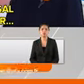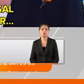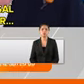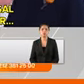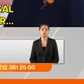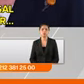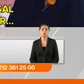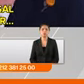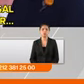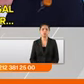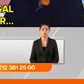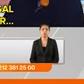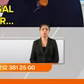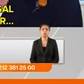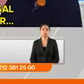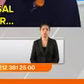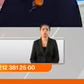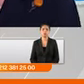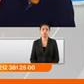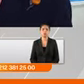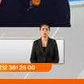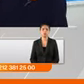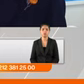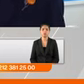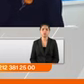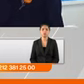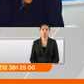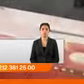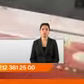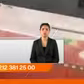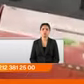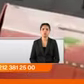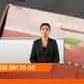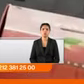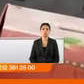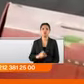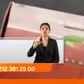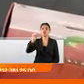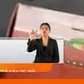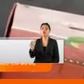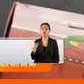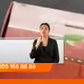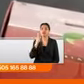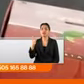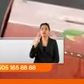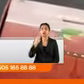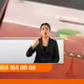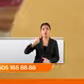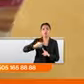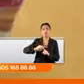protein. Hani hayvansal protein yemeyin diyorlar. Ondan sonra tablet yatıp satıyorlar. Karatay'a göre takviye ürün olarak